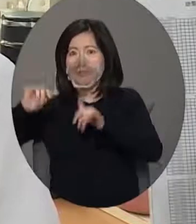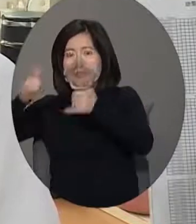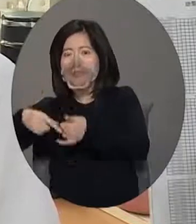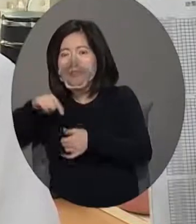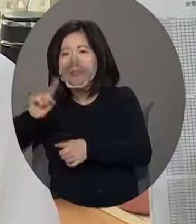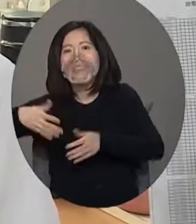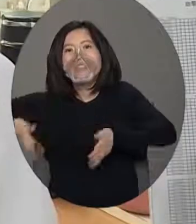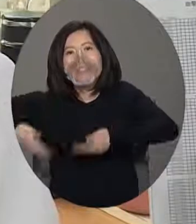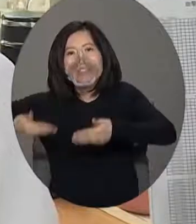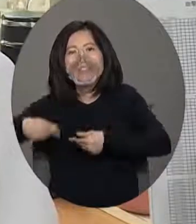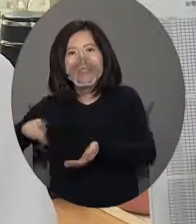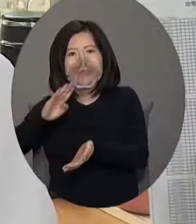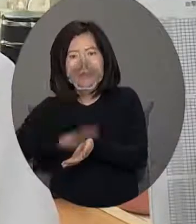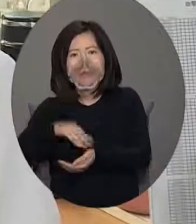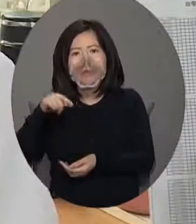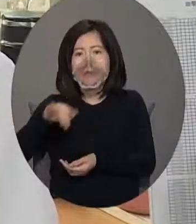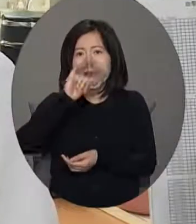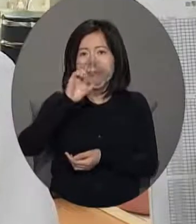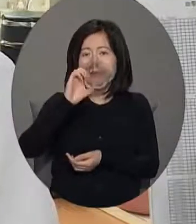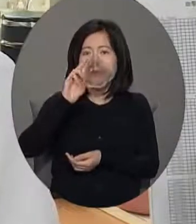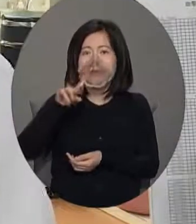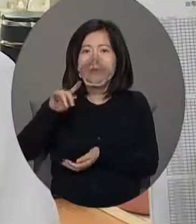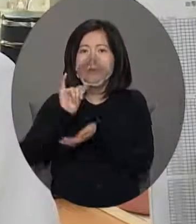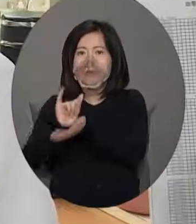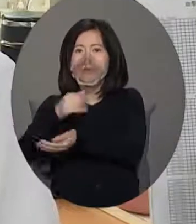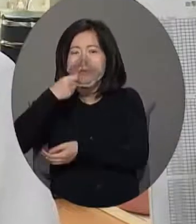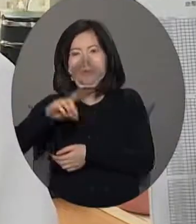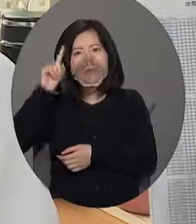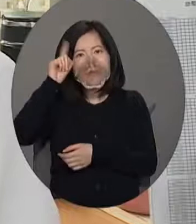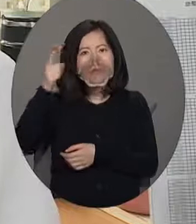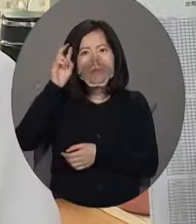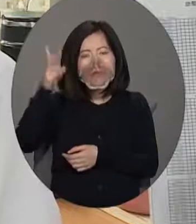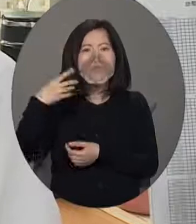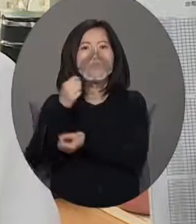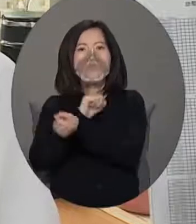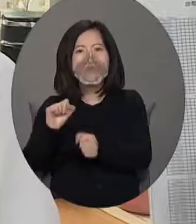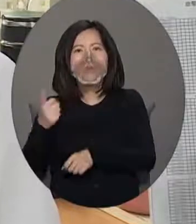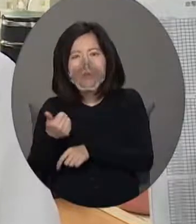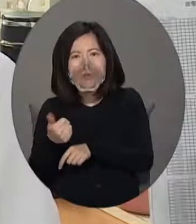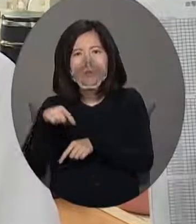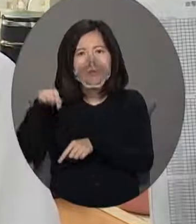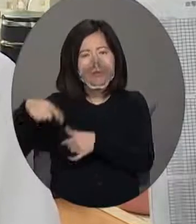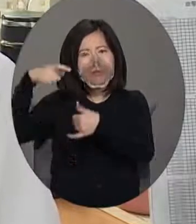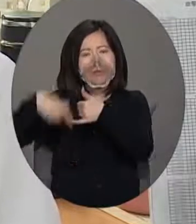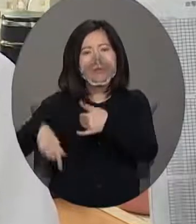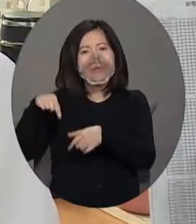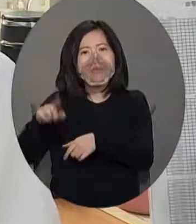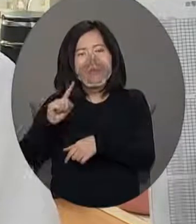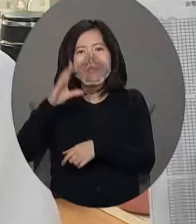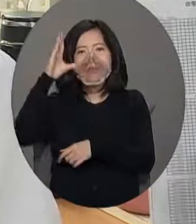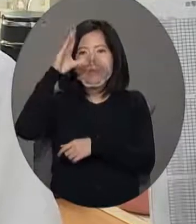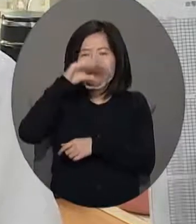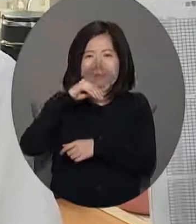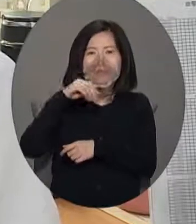症啲嘅患者啦。咁佢都曾經係住過 ICU， 不過一至兩日咧就出翻嚟啦。咁呢個患者嘅主要表現咧就係夜晚